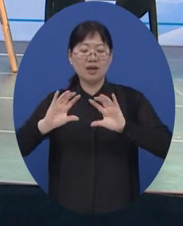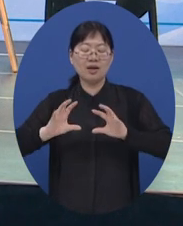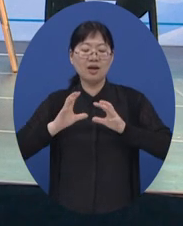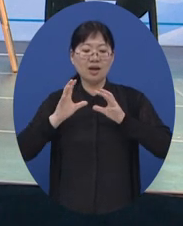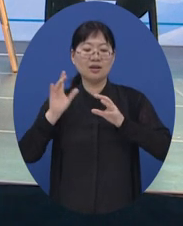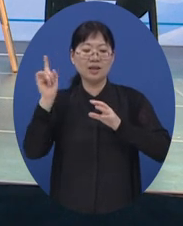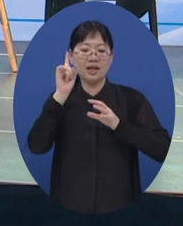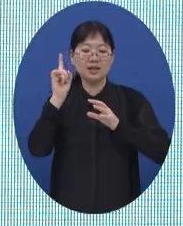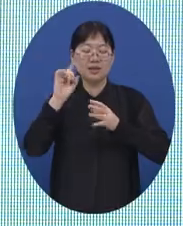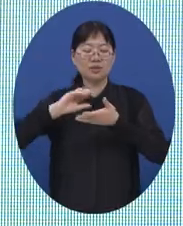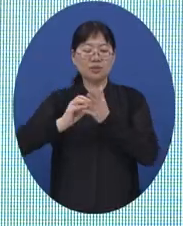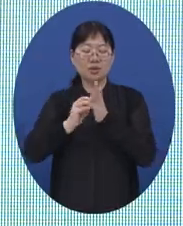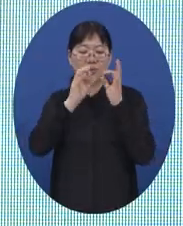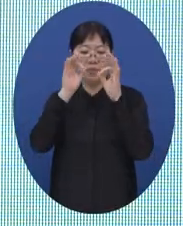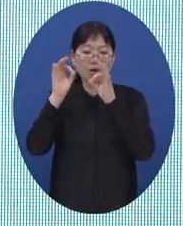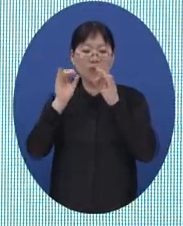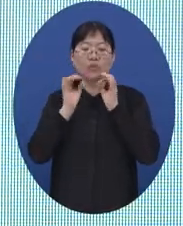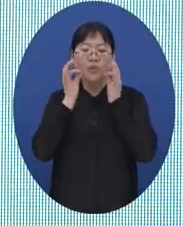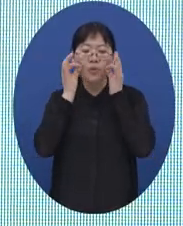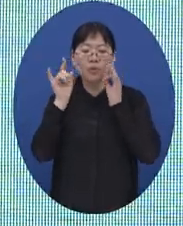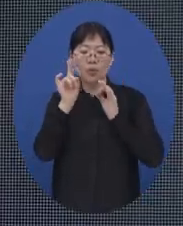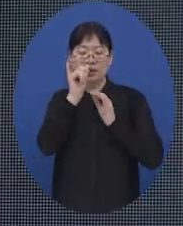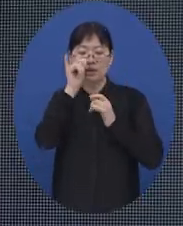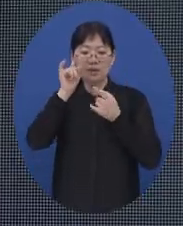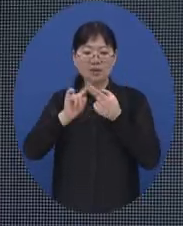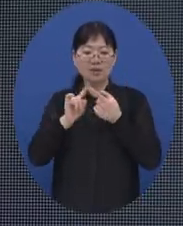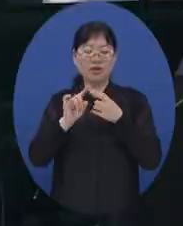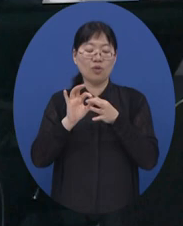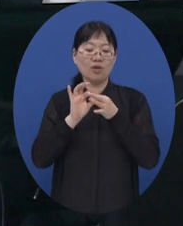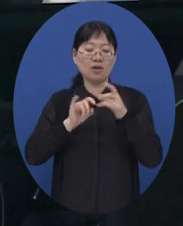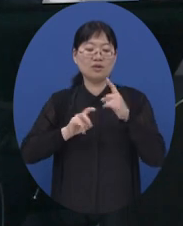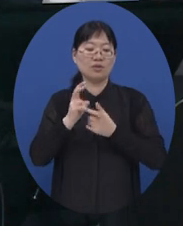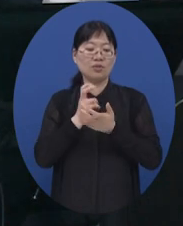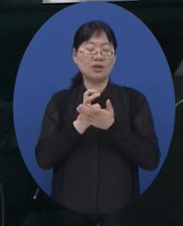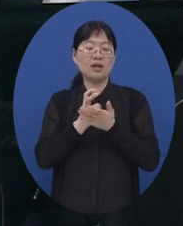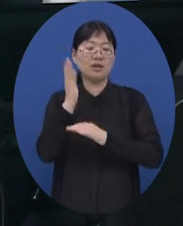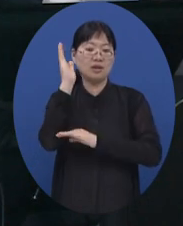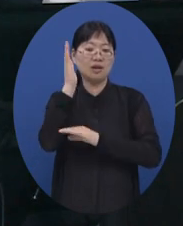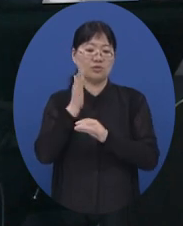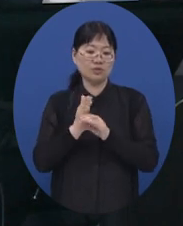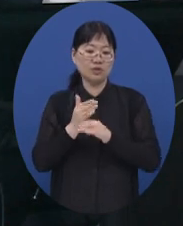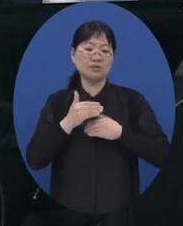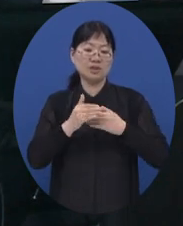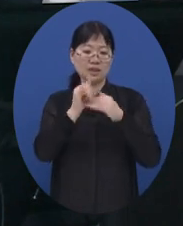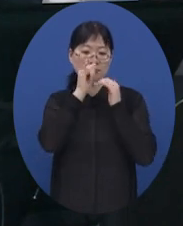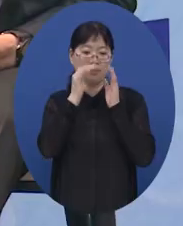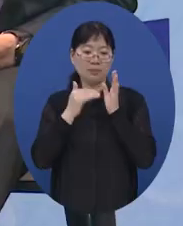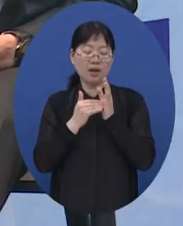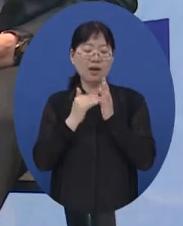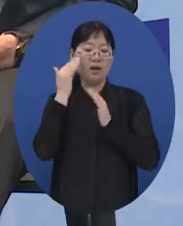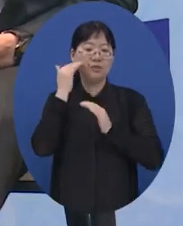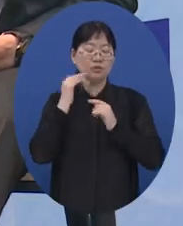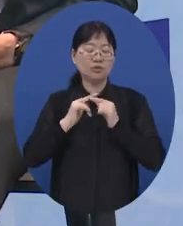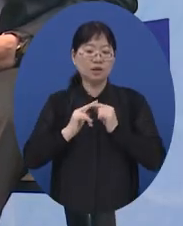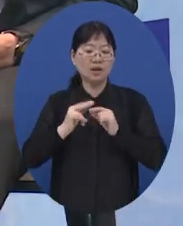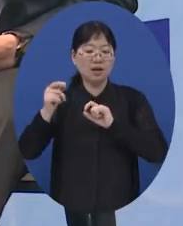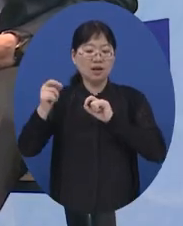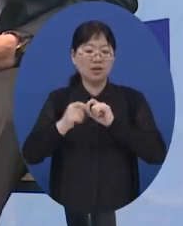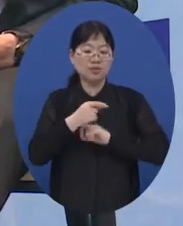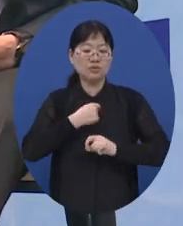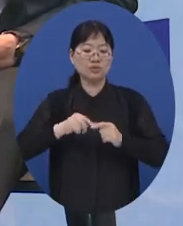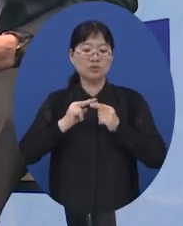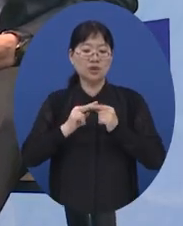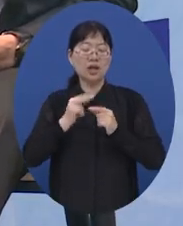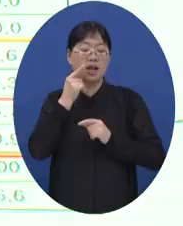국내외 대기질 상황을 짚어보고 어떤 노력을 펼치고 있는지 관련 정책 얘기를 중심으로 진행됐습니다. 한국과